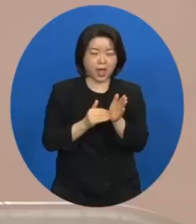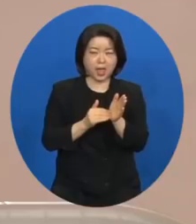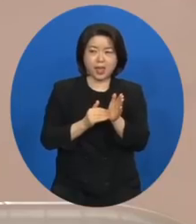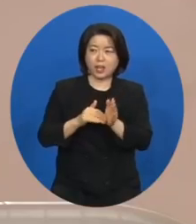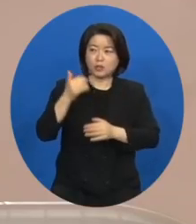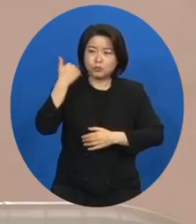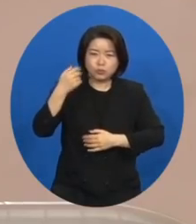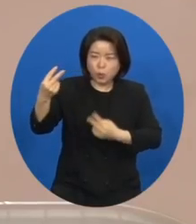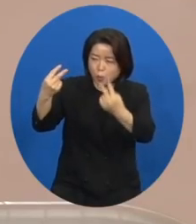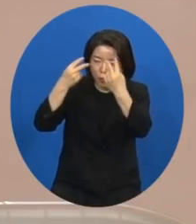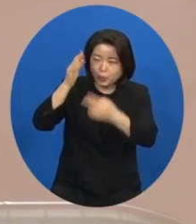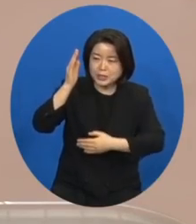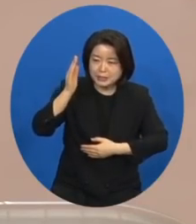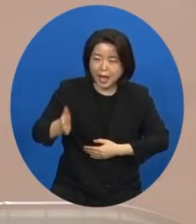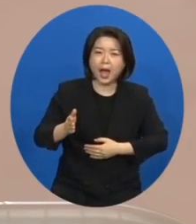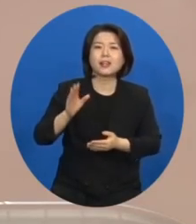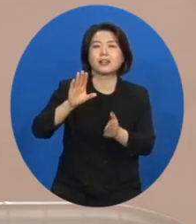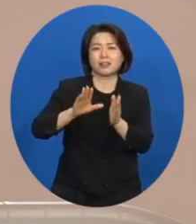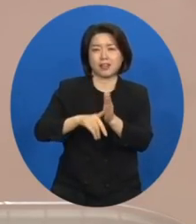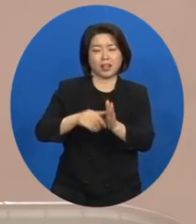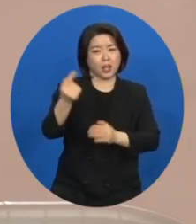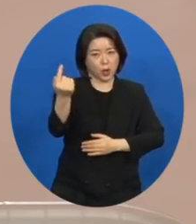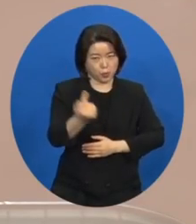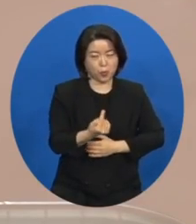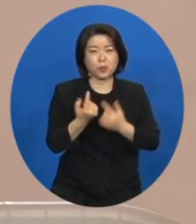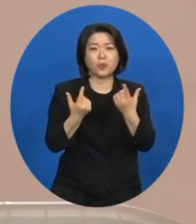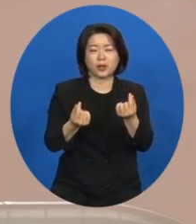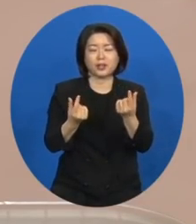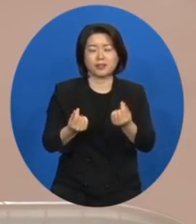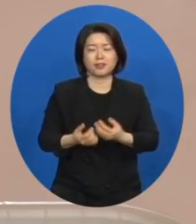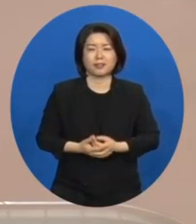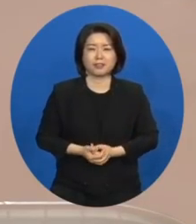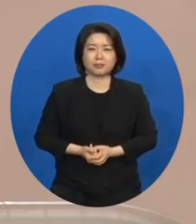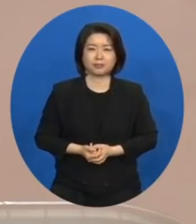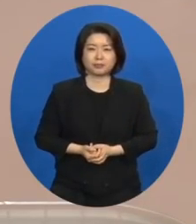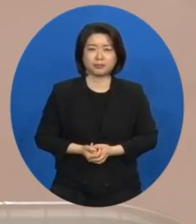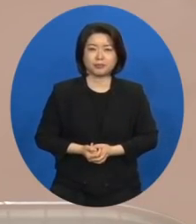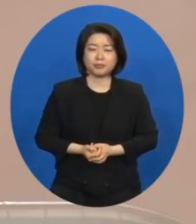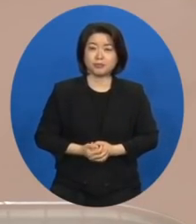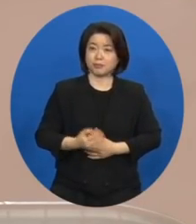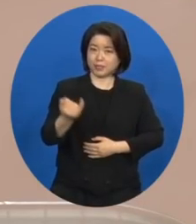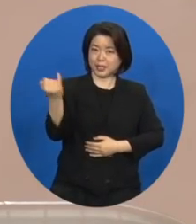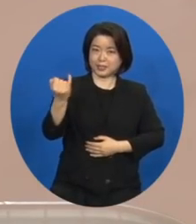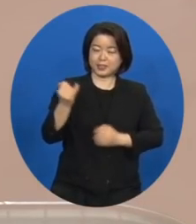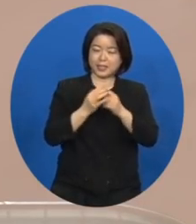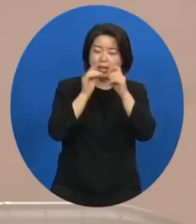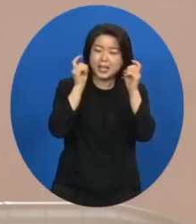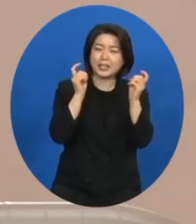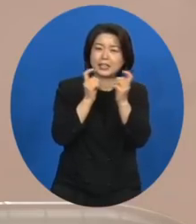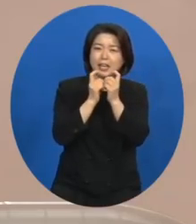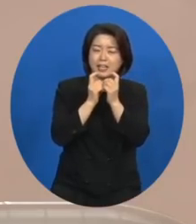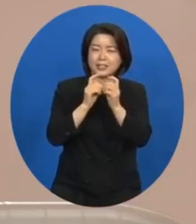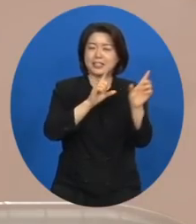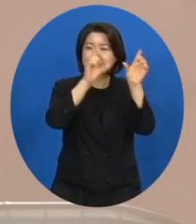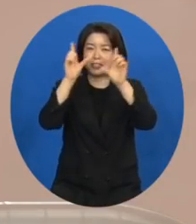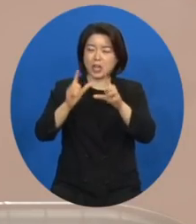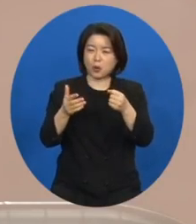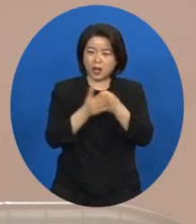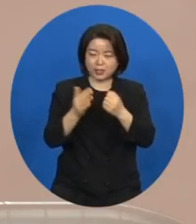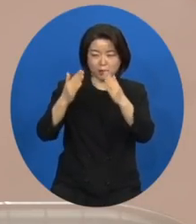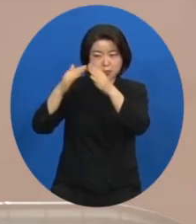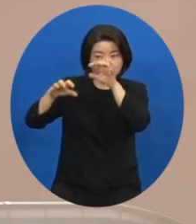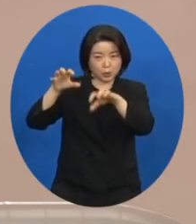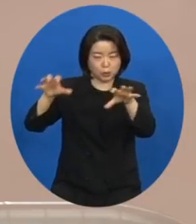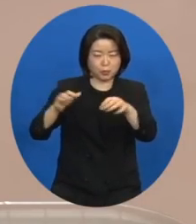골라서 나온 것임을 추정해 볼 수가 있습니다 그녀의 개인적인 사생활로 인해서 동네에서